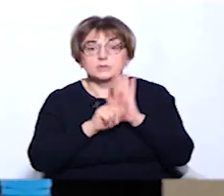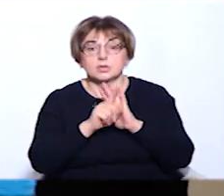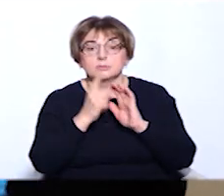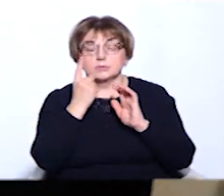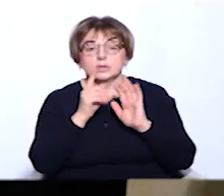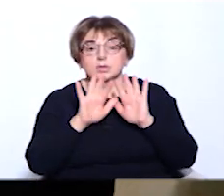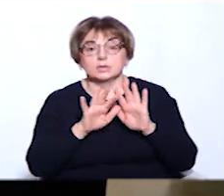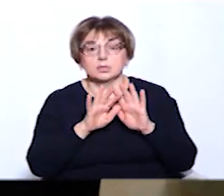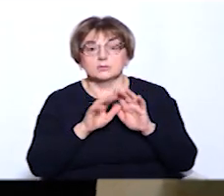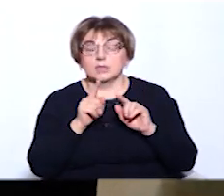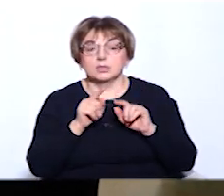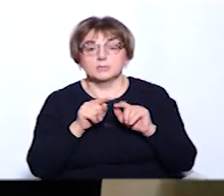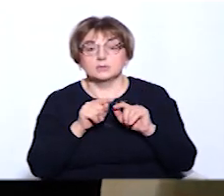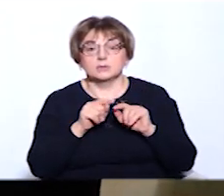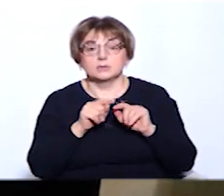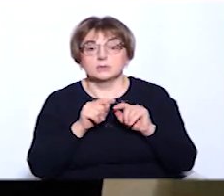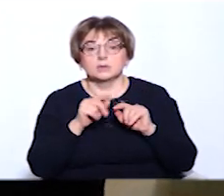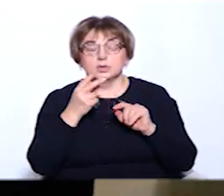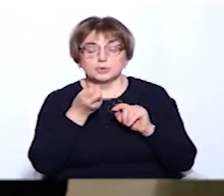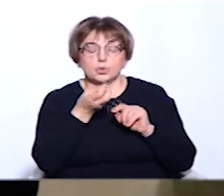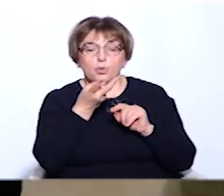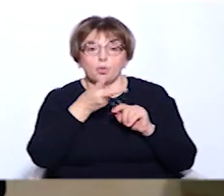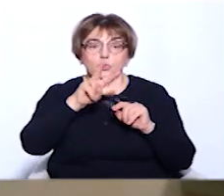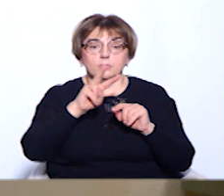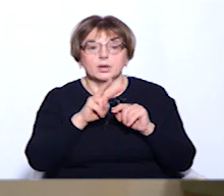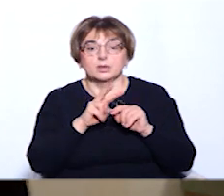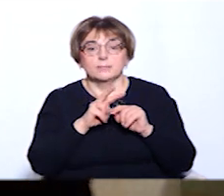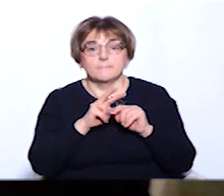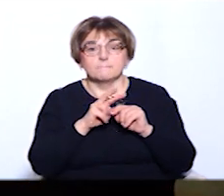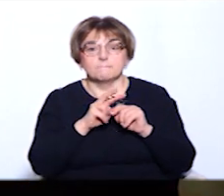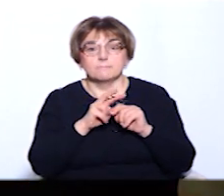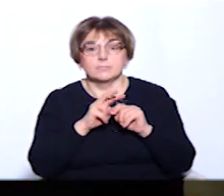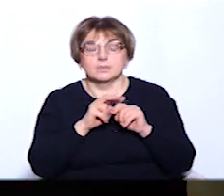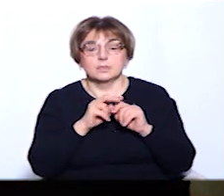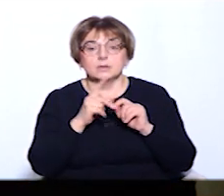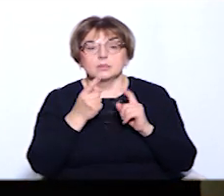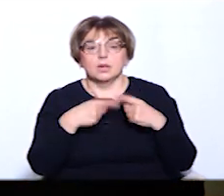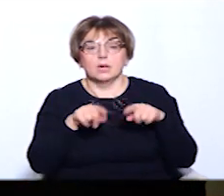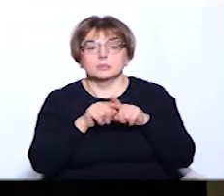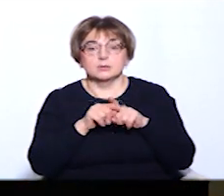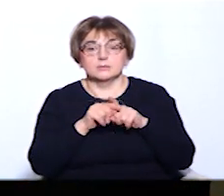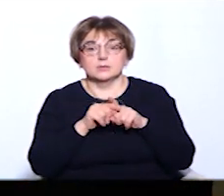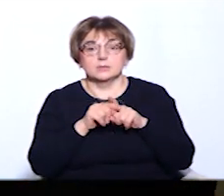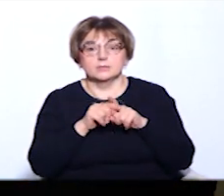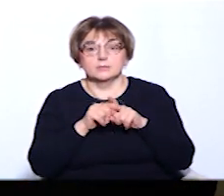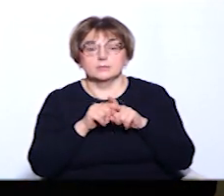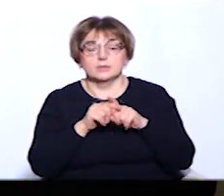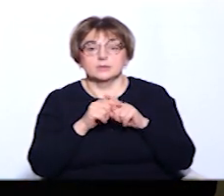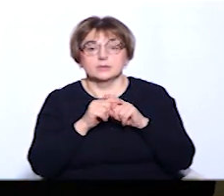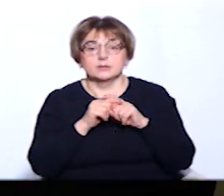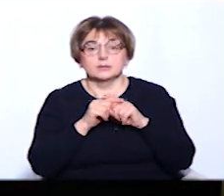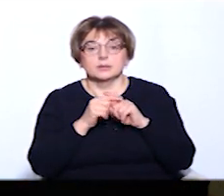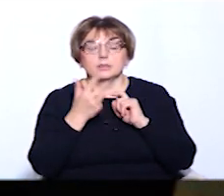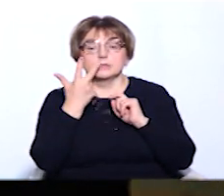მაგ ბმებს, არამედ ორ მაგ და ასევე